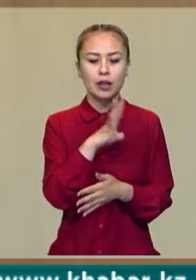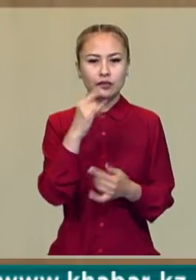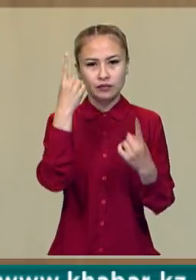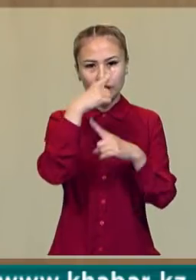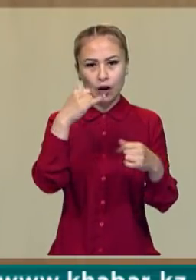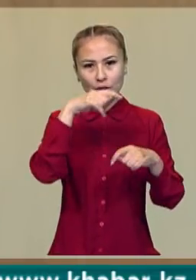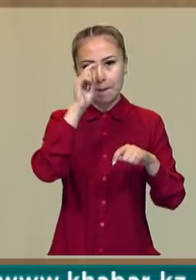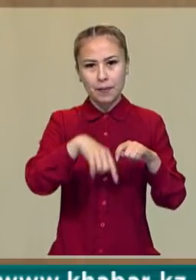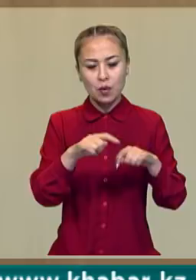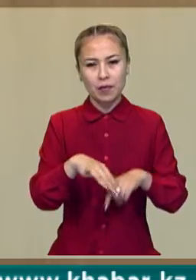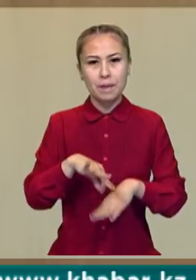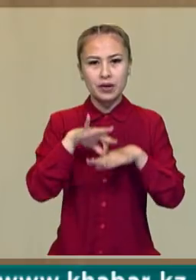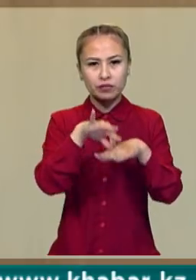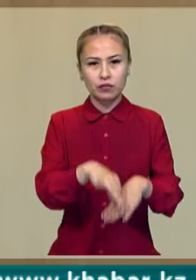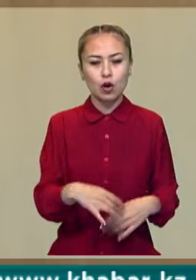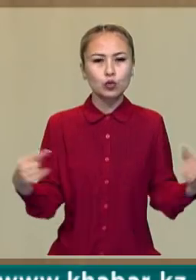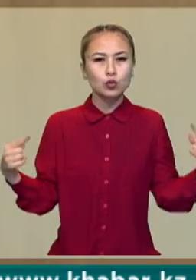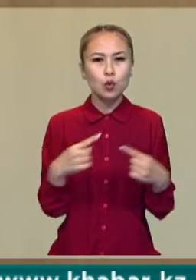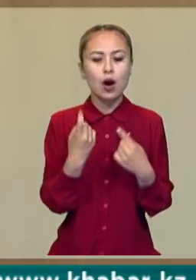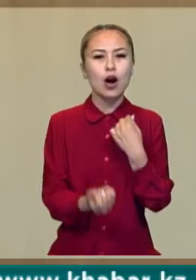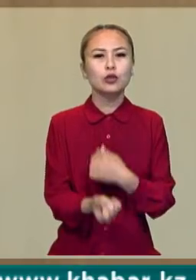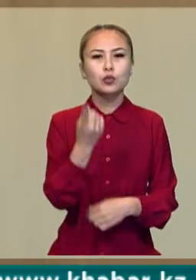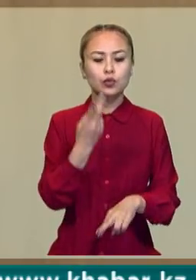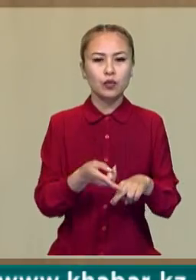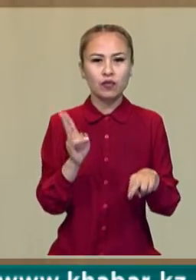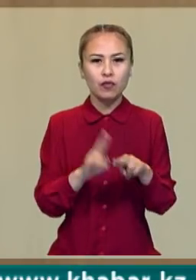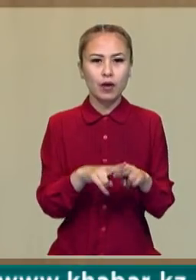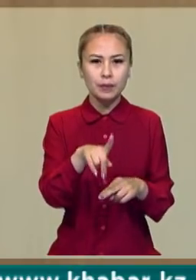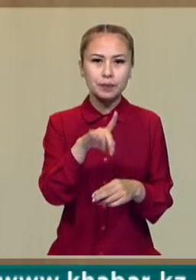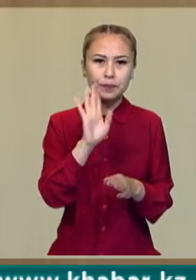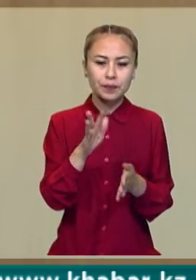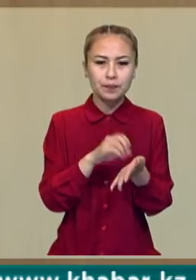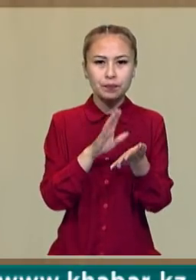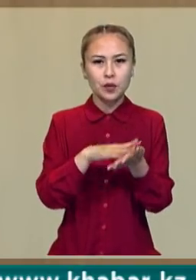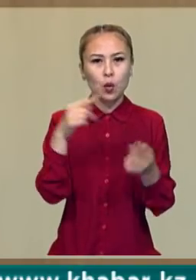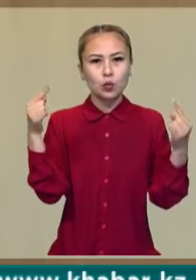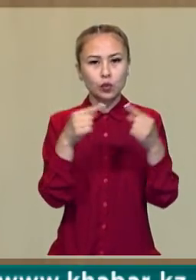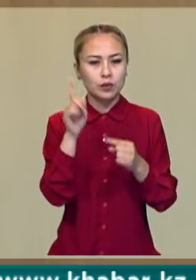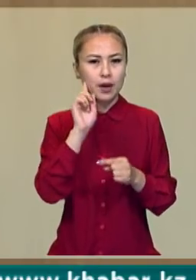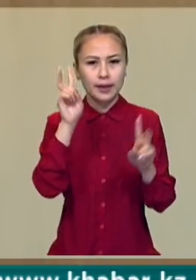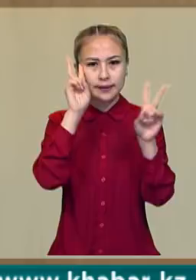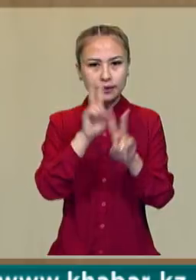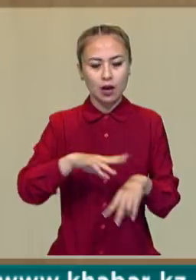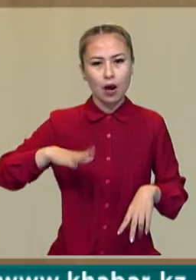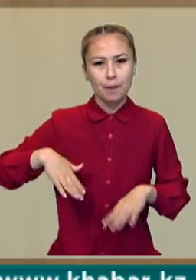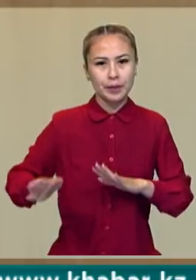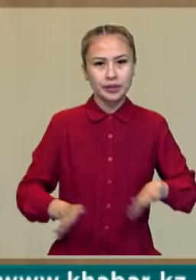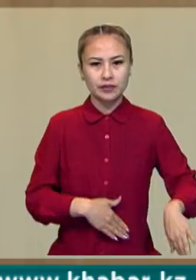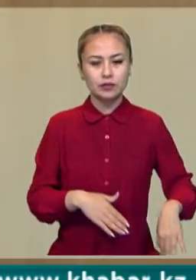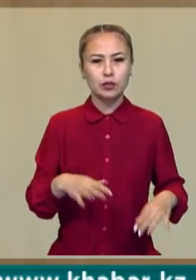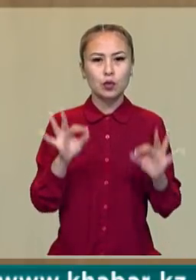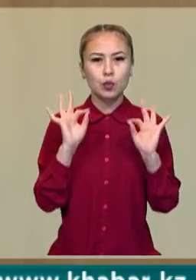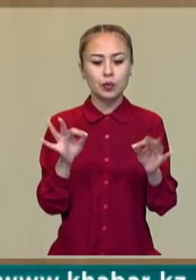бойынша тексеріс жүргізіліп жатыр. Нақты осы тұлғаның парақшасы ма, оның атынан кім кіргендігі нақтыланады. Содан кейін тиісті